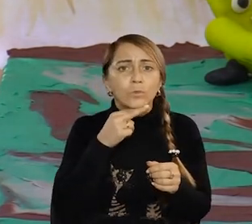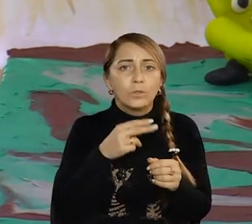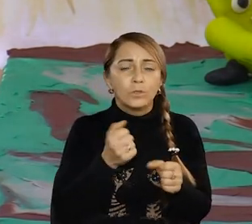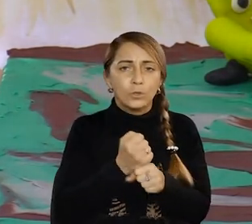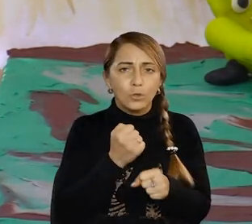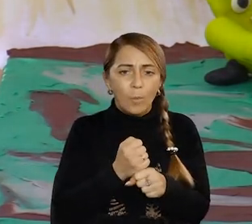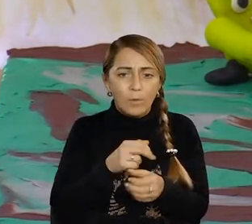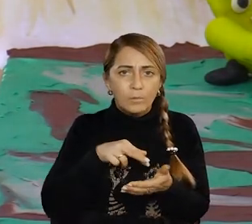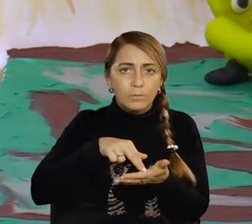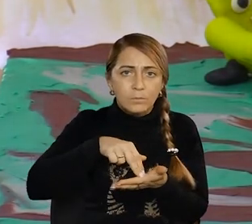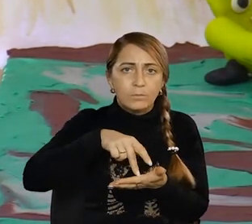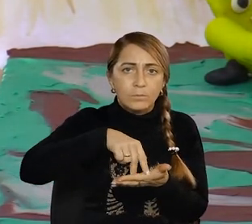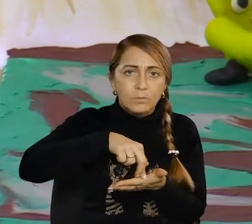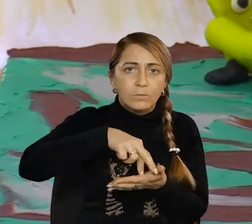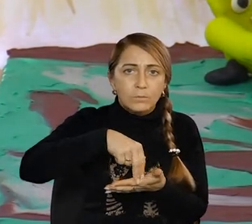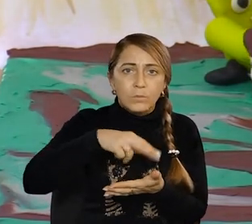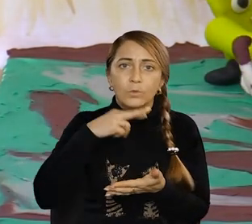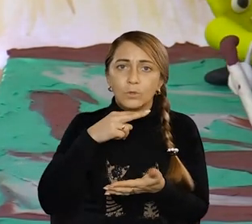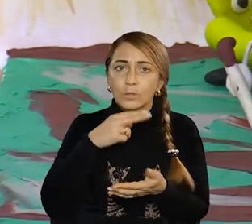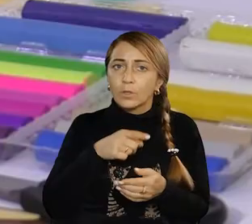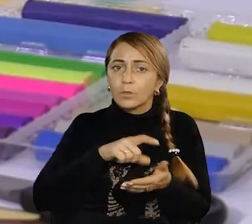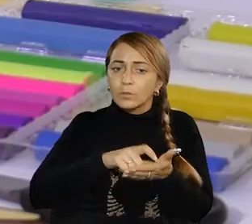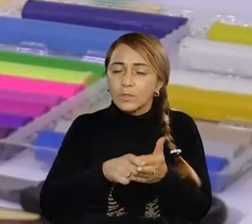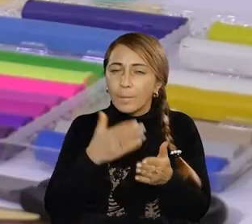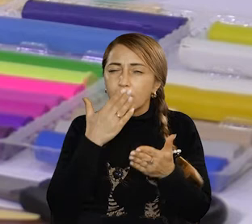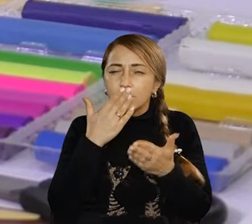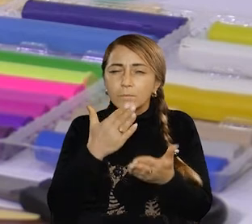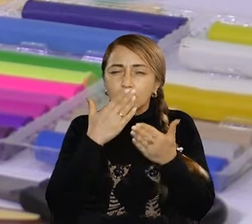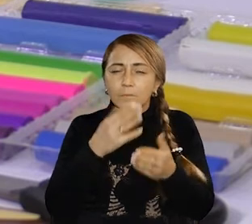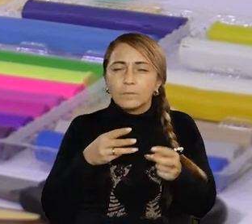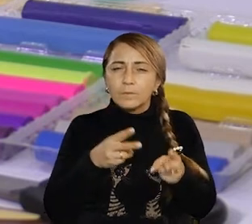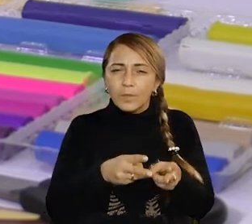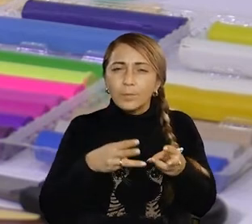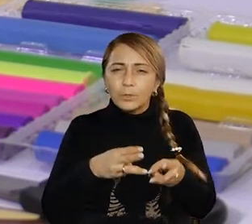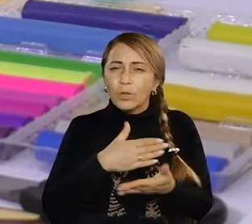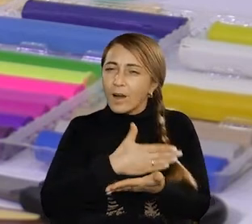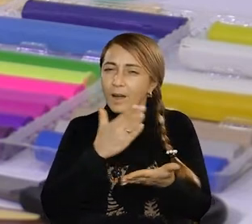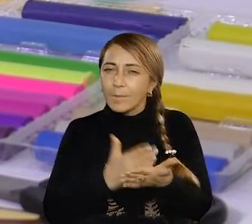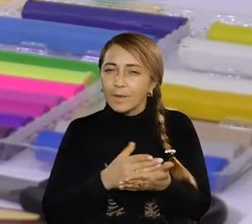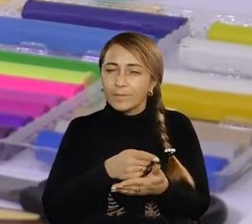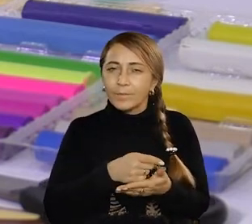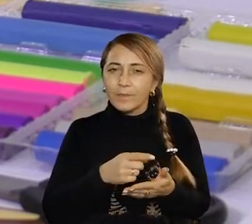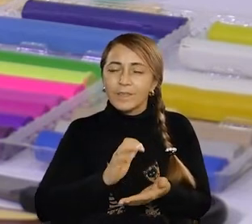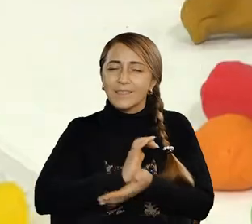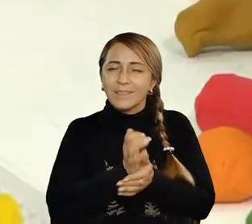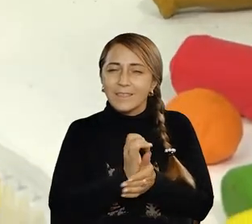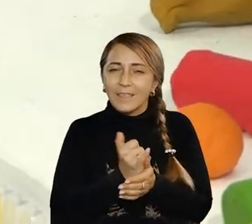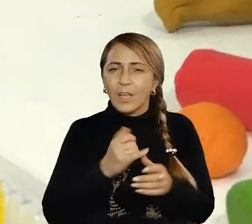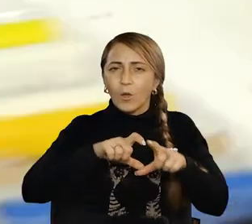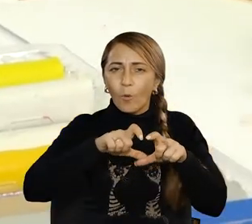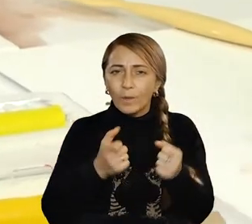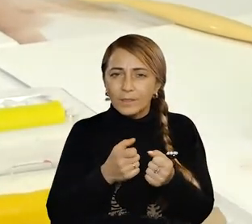зробив кілька кроків. У залі пахло хлібною випічкою, салямі та плавленим